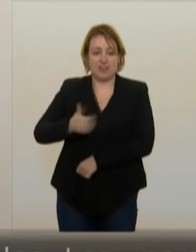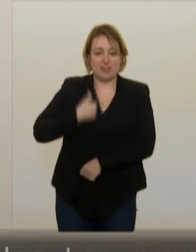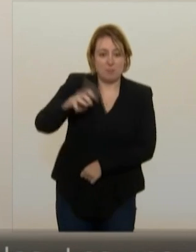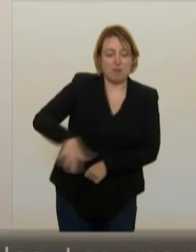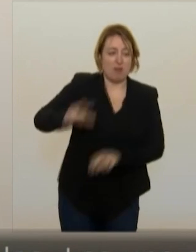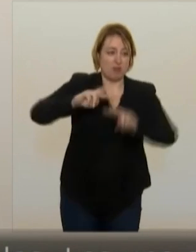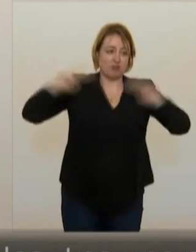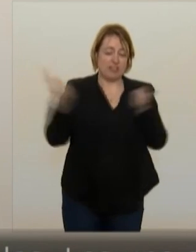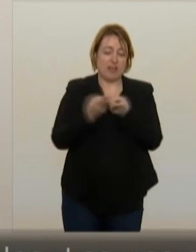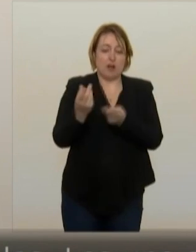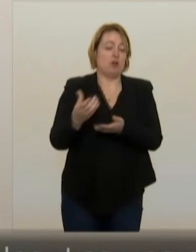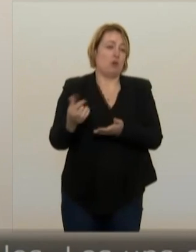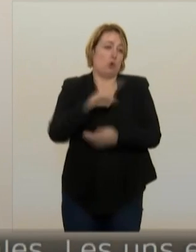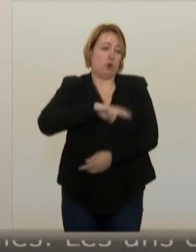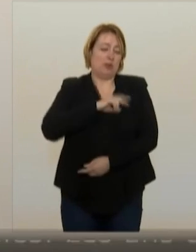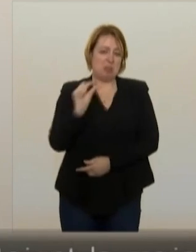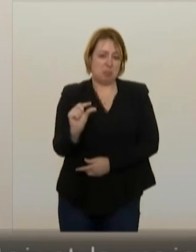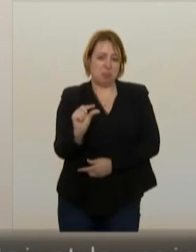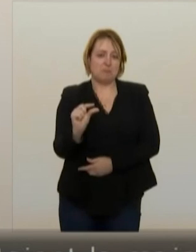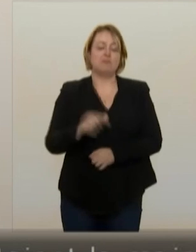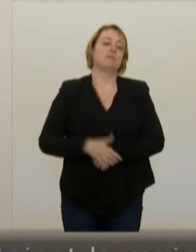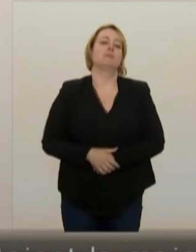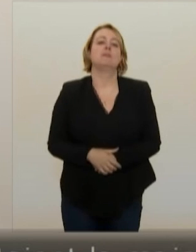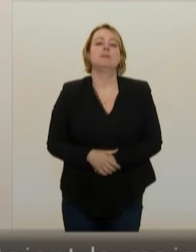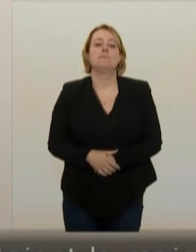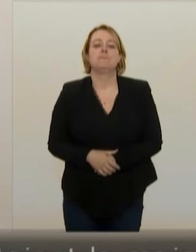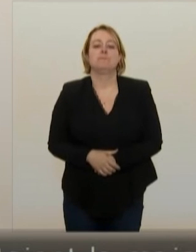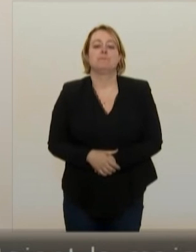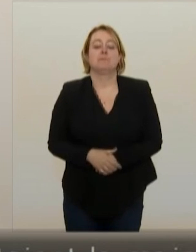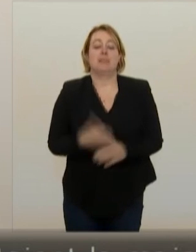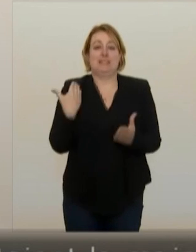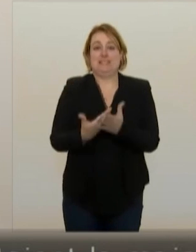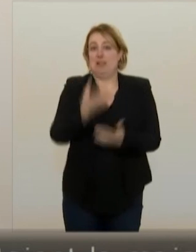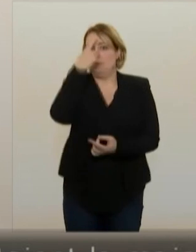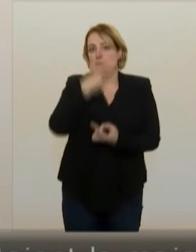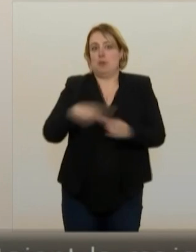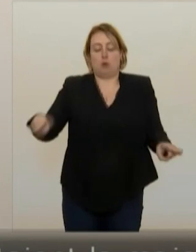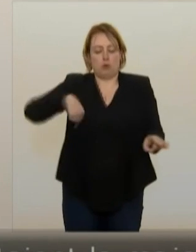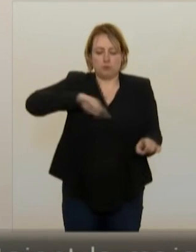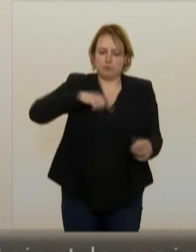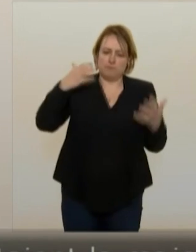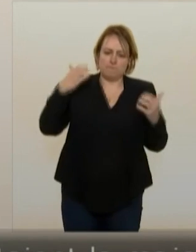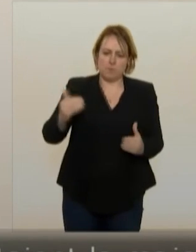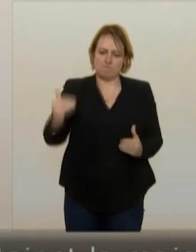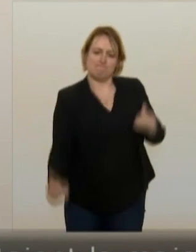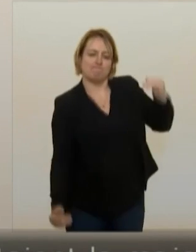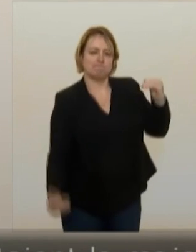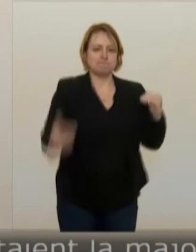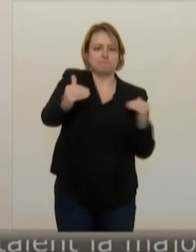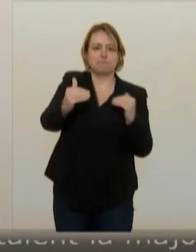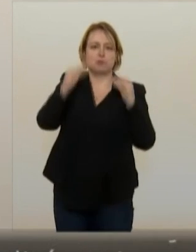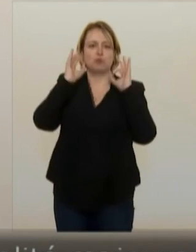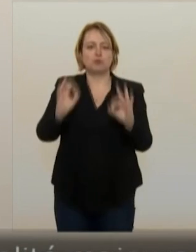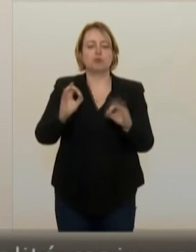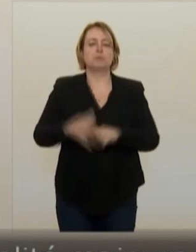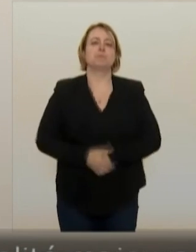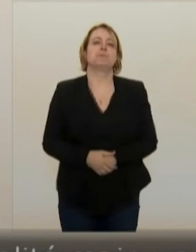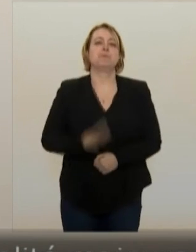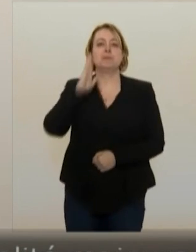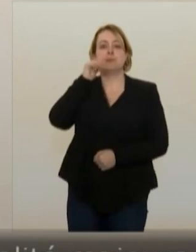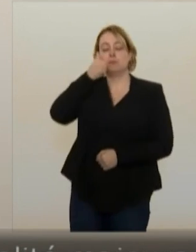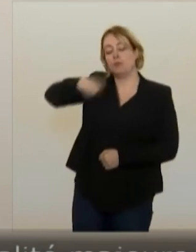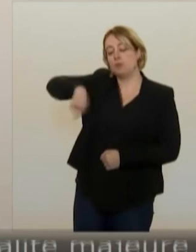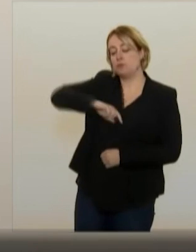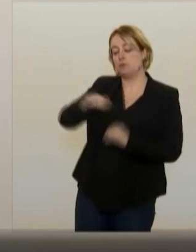retraites c'est une inégalité majeure à laquelle nous voulons répondre aussi avec le président de la